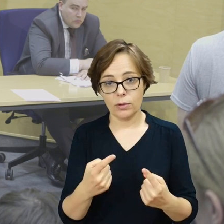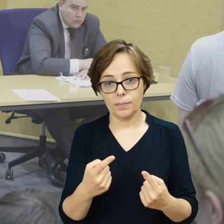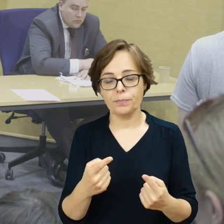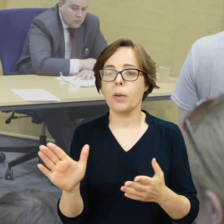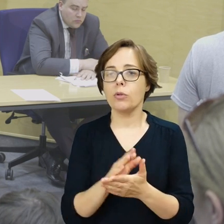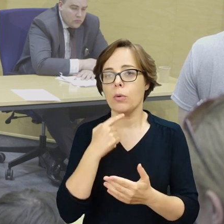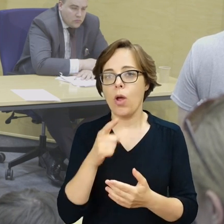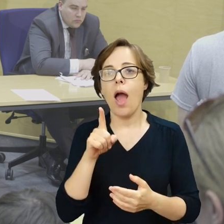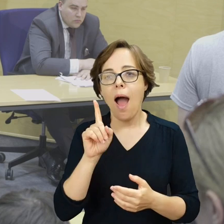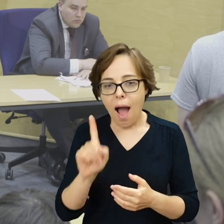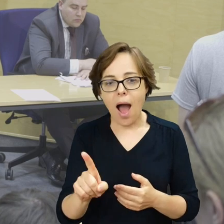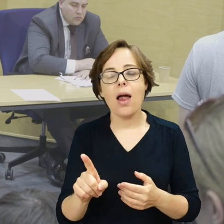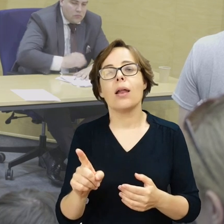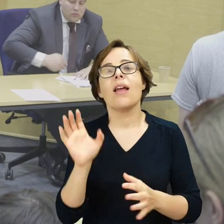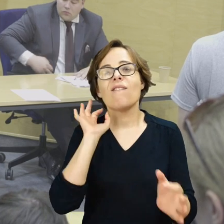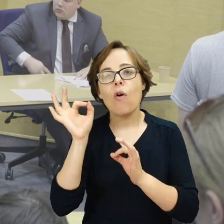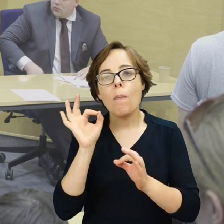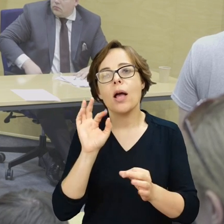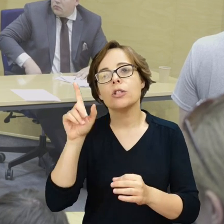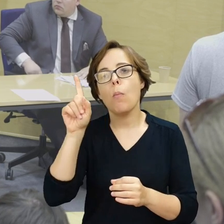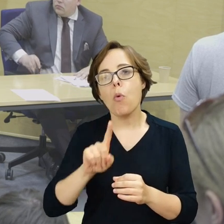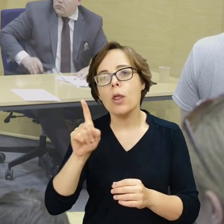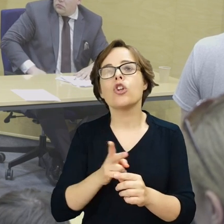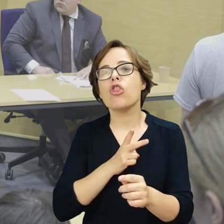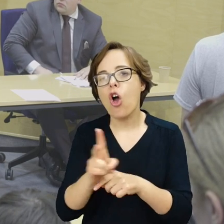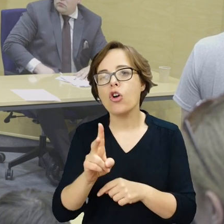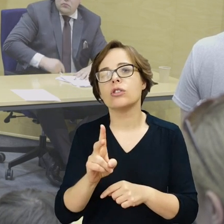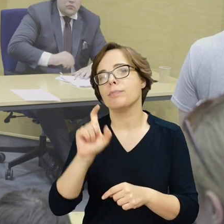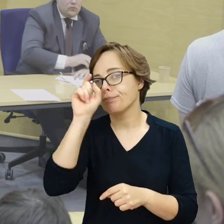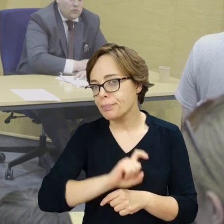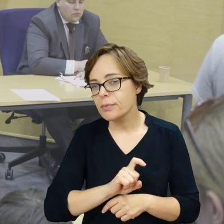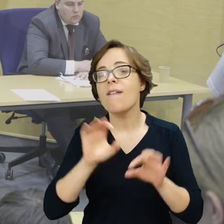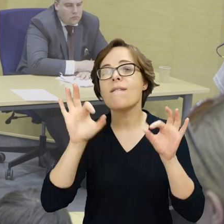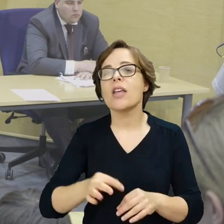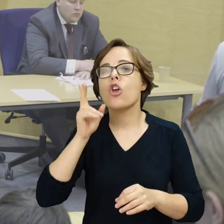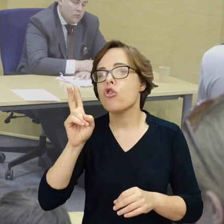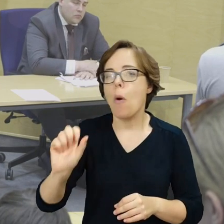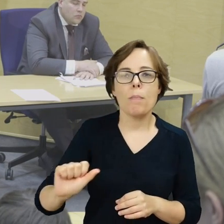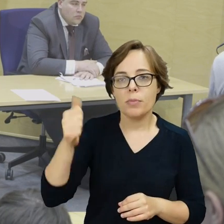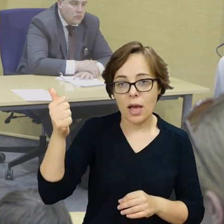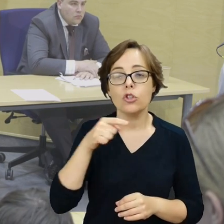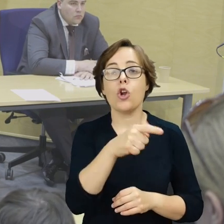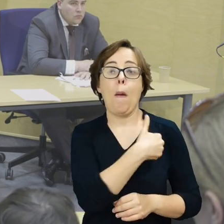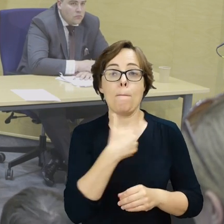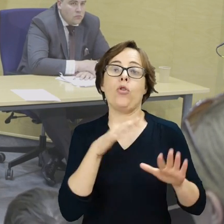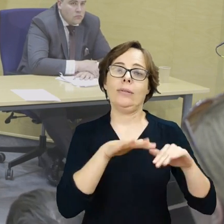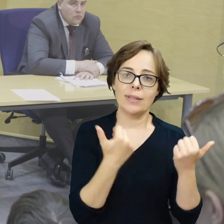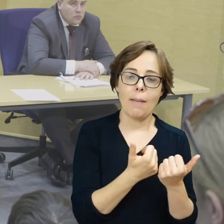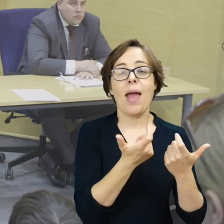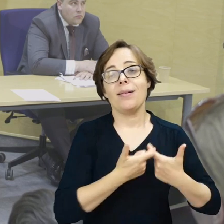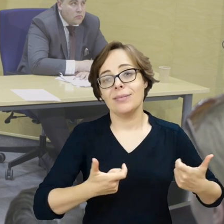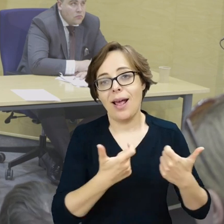język, dziadostwo w dostępie do informacji publicznej jest polski Sejm i Senat i nasza klasa polityczna, która traktuje dostęp